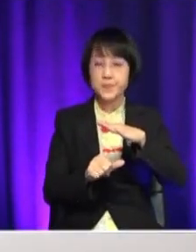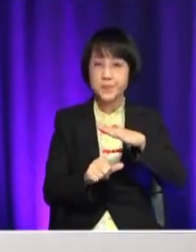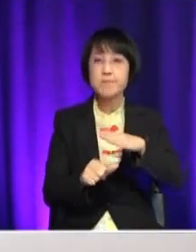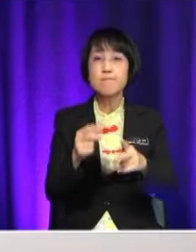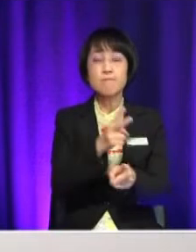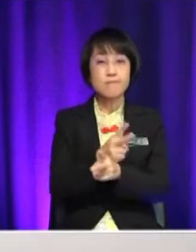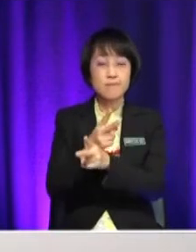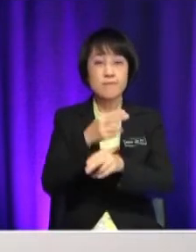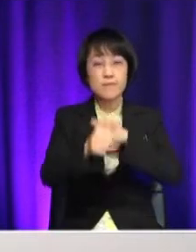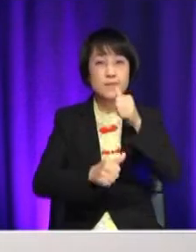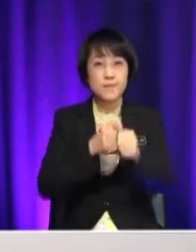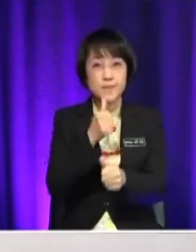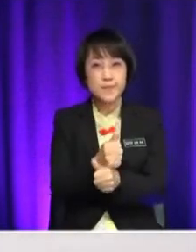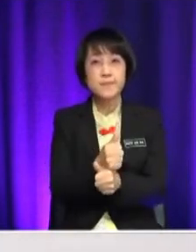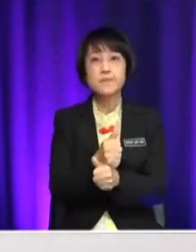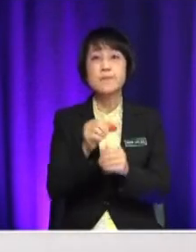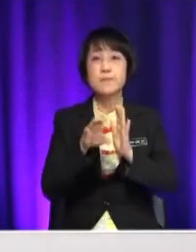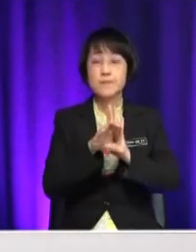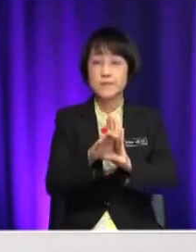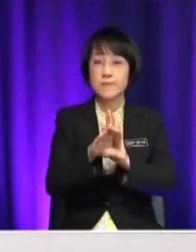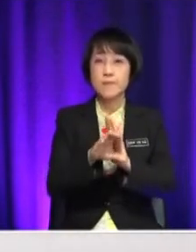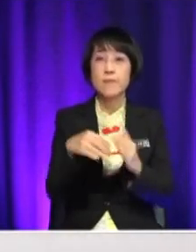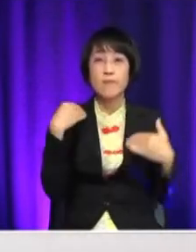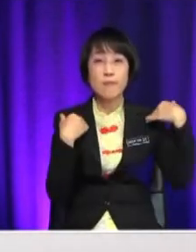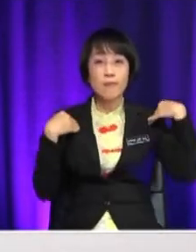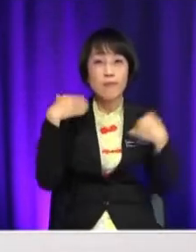fauna, pantai, tasik dan sungai.